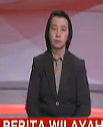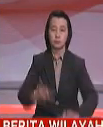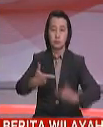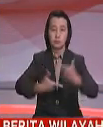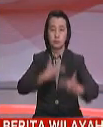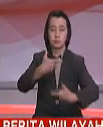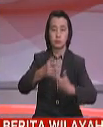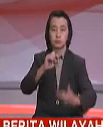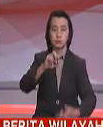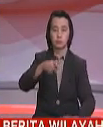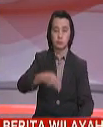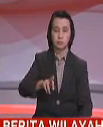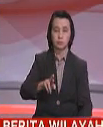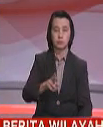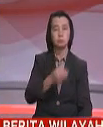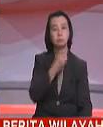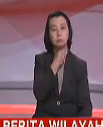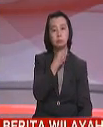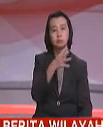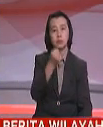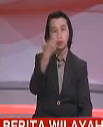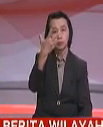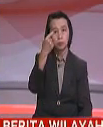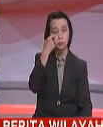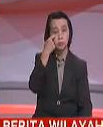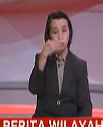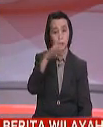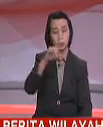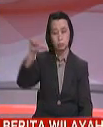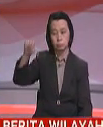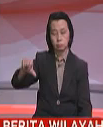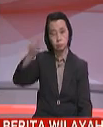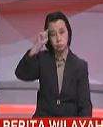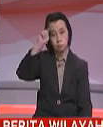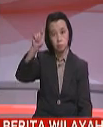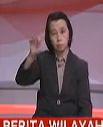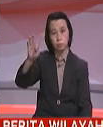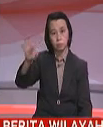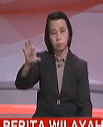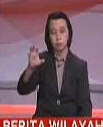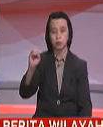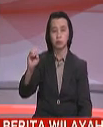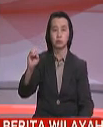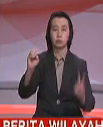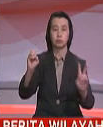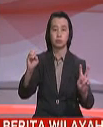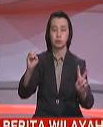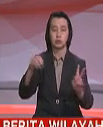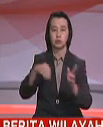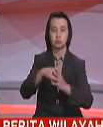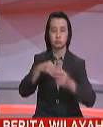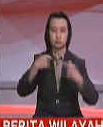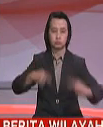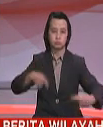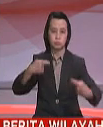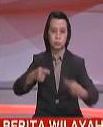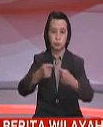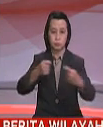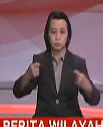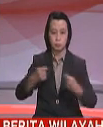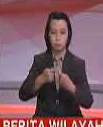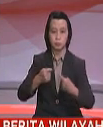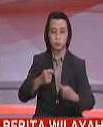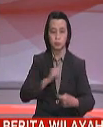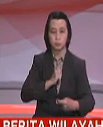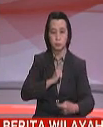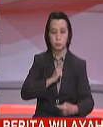Super Pira FC Kempudan mengutip tiga mata selepas dikecewakan Terengganu FC 0-2 dalam saingan di laman sendiri